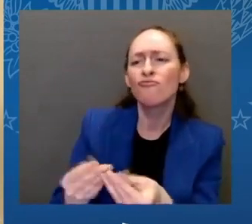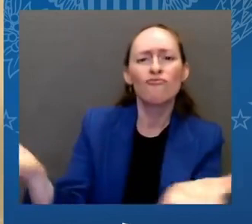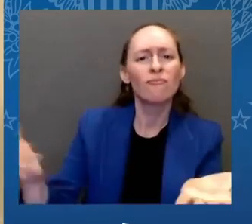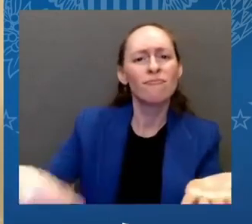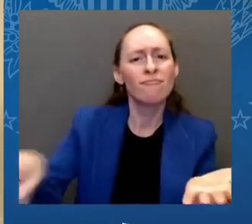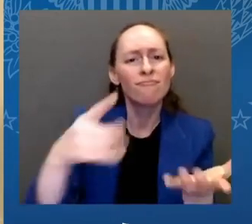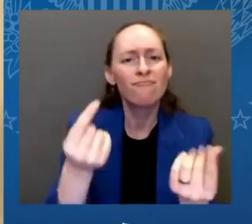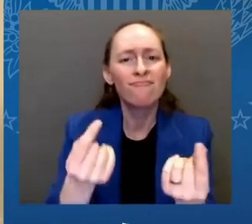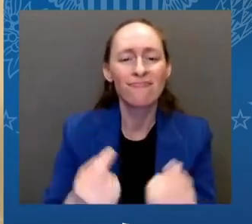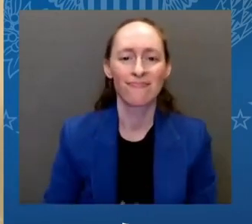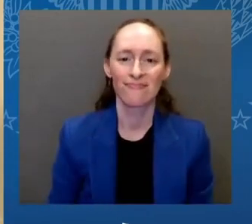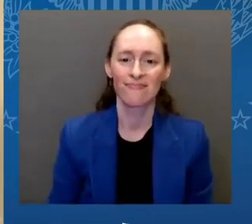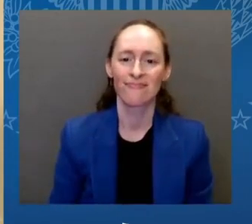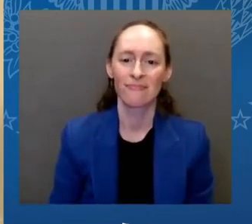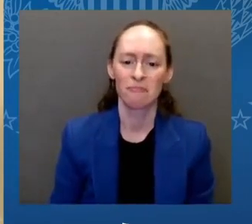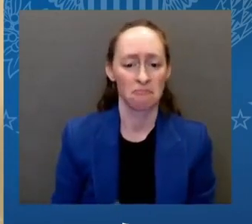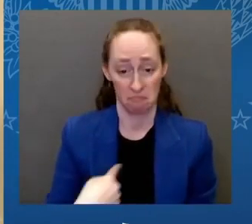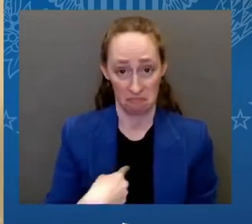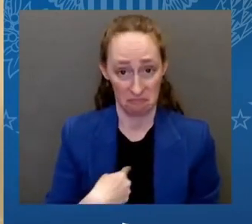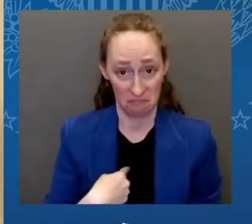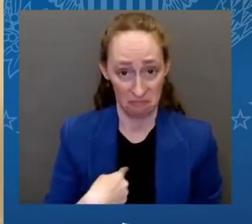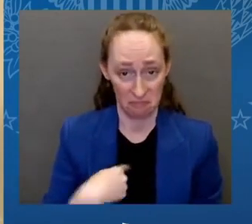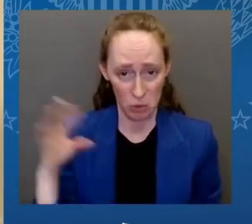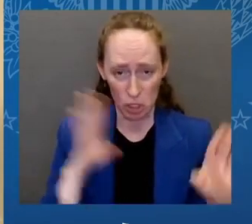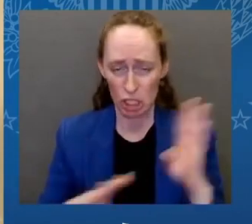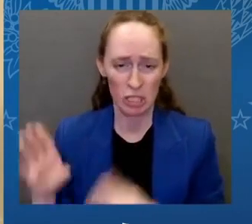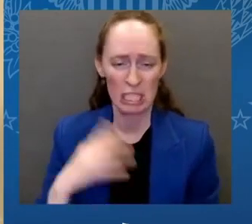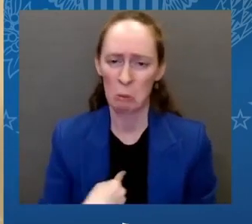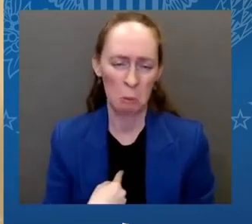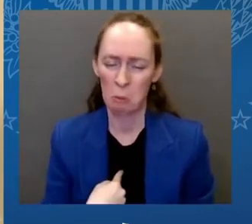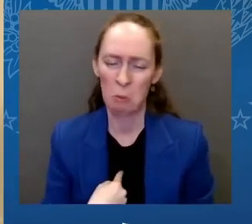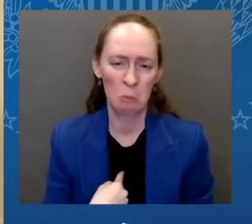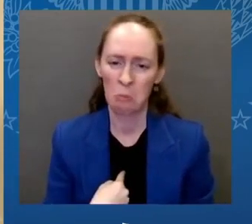відповісти. European Union as well as other nations.